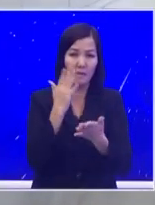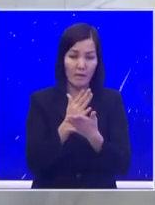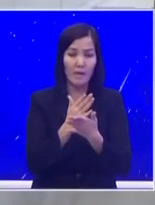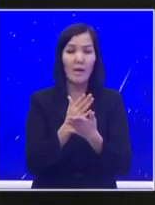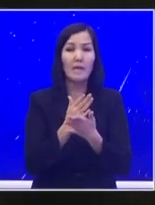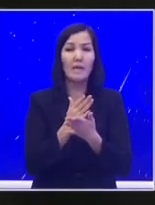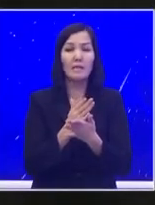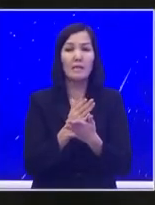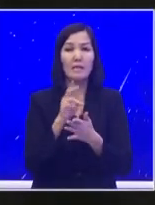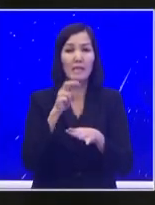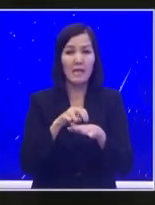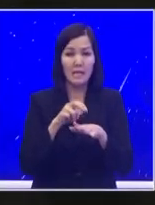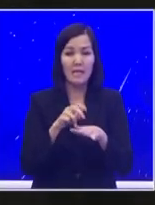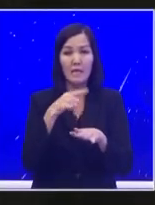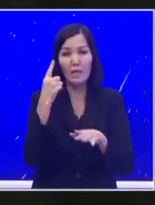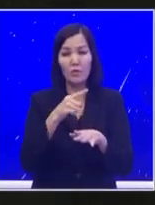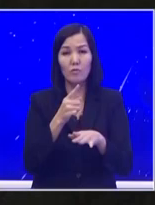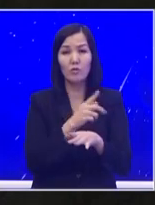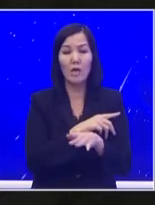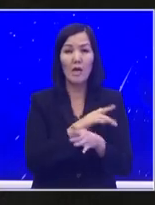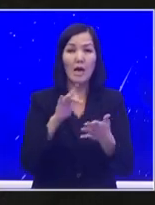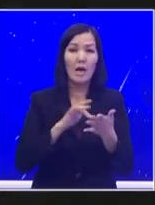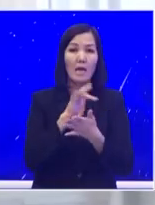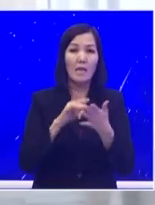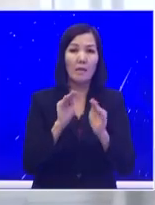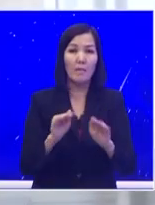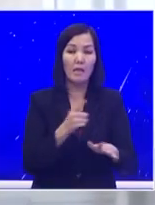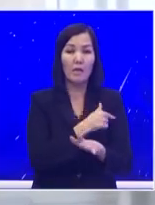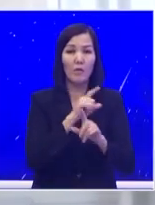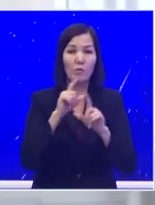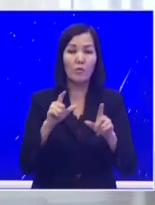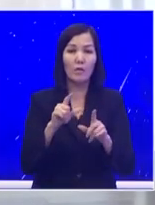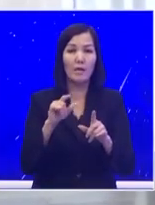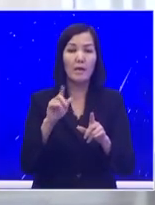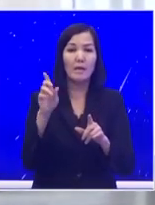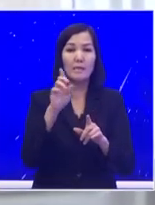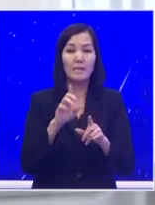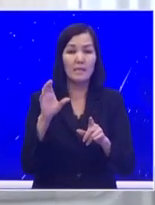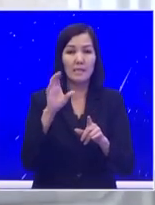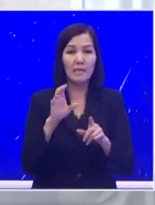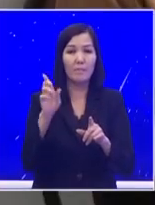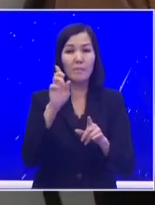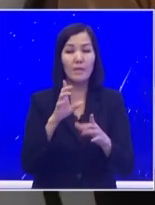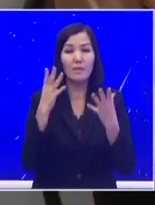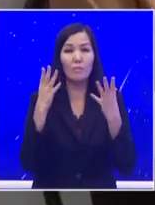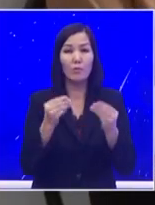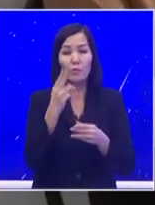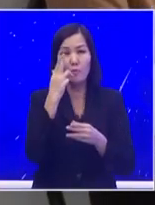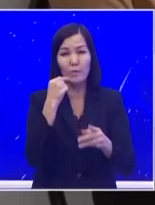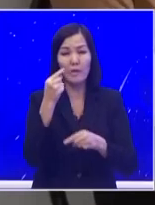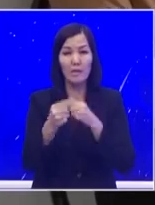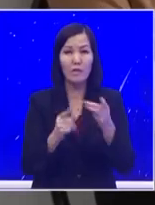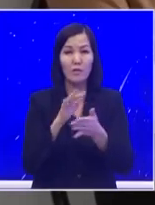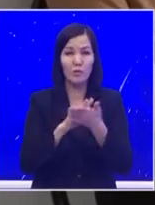егіледі. Мамандардың айтуынша Талдықорған қалалық балалар ауруханасында сейсенбі және бейсенбі күндері міндетті екпе егу қалыпты режимде жүріп